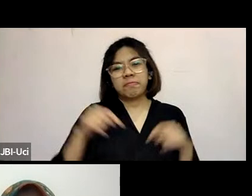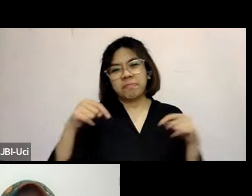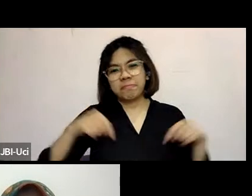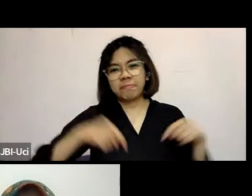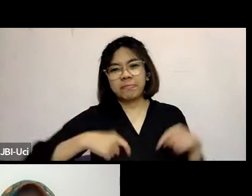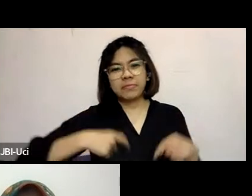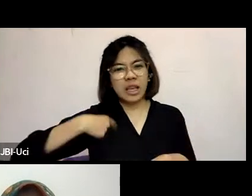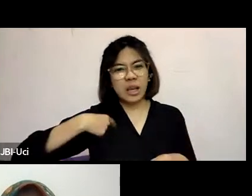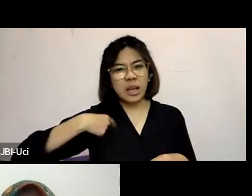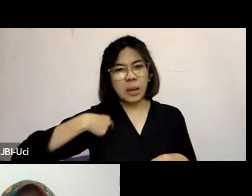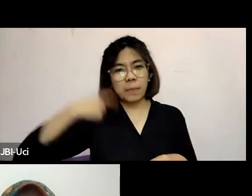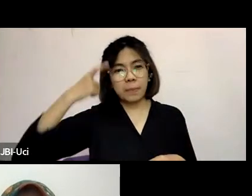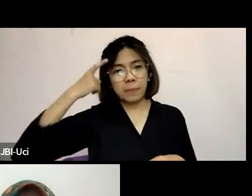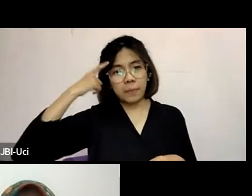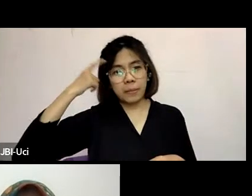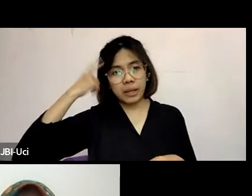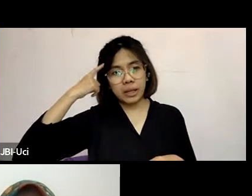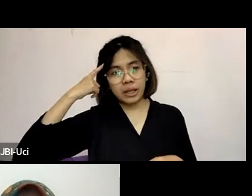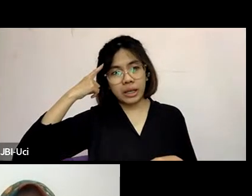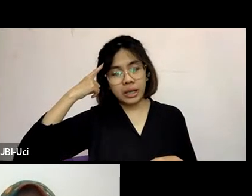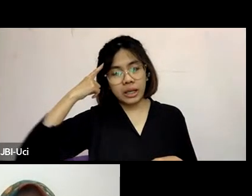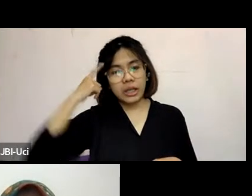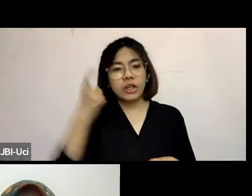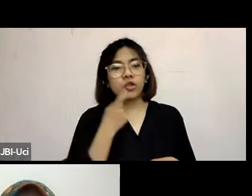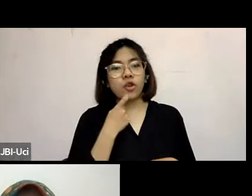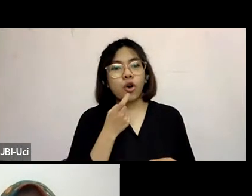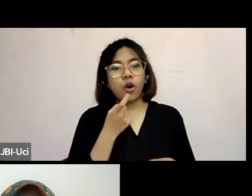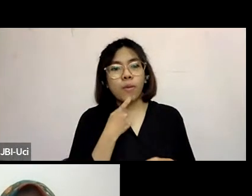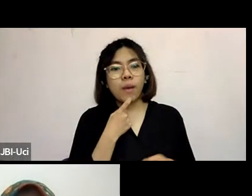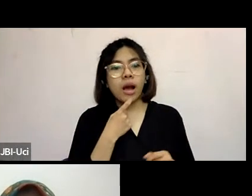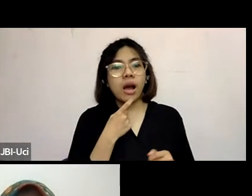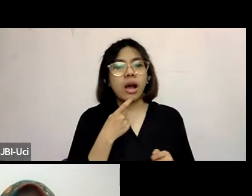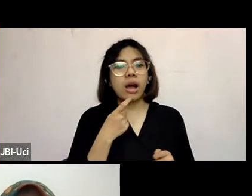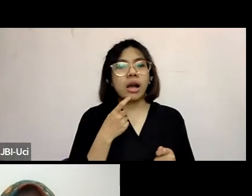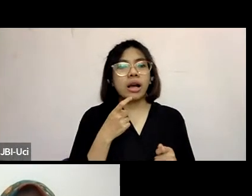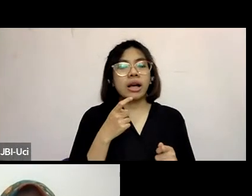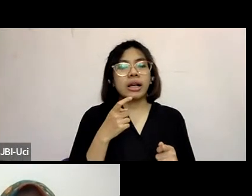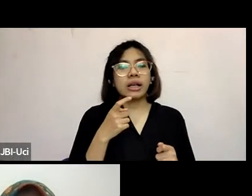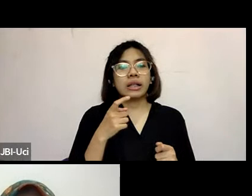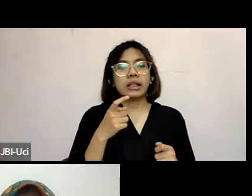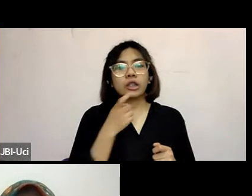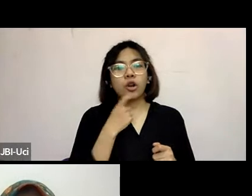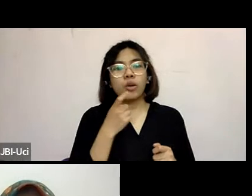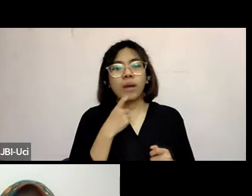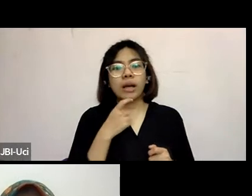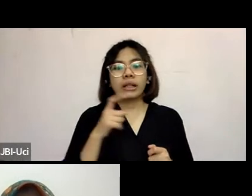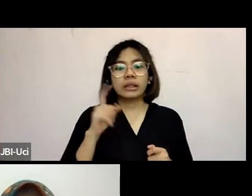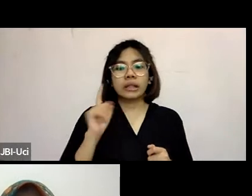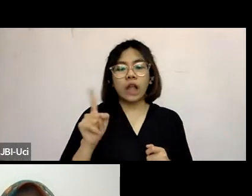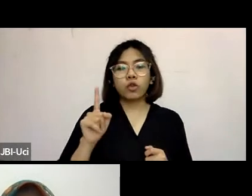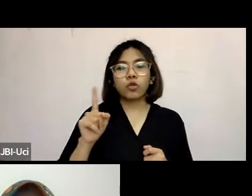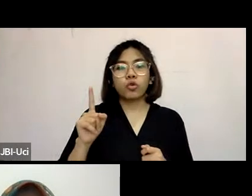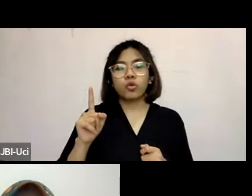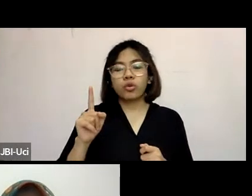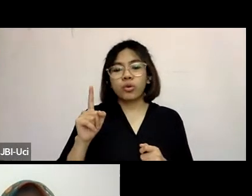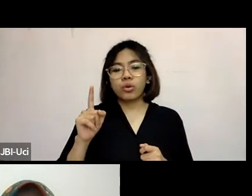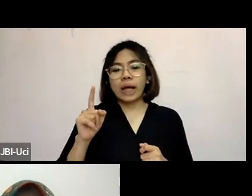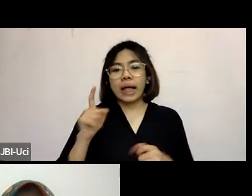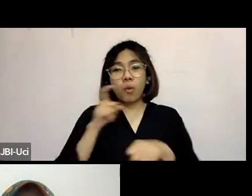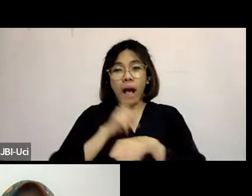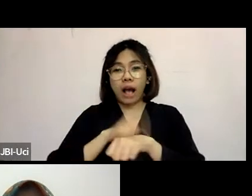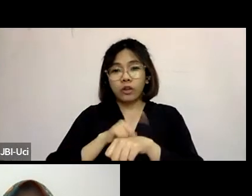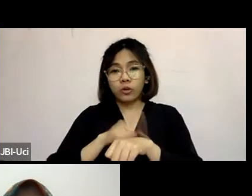namanya coba Satu tahun lagi satu ronde lagi untuk para pembicara